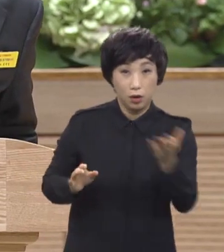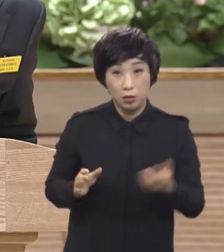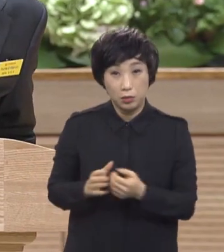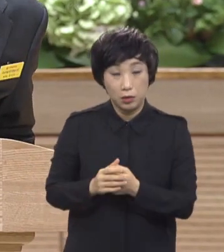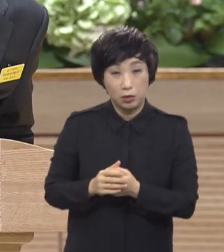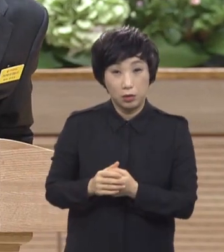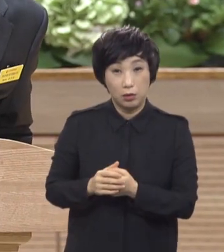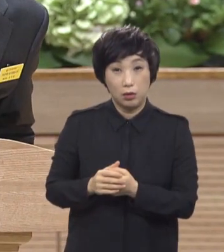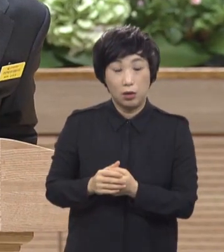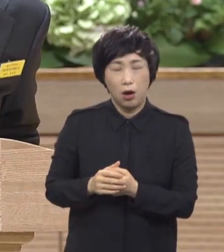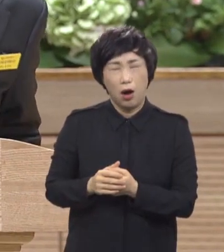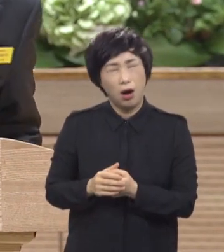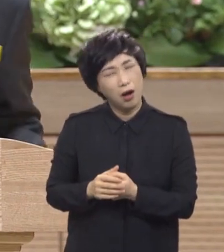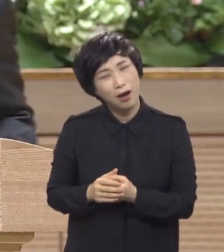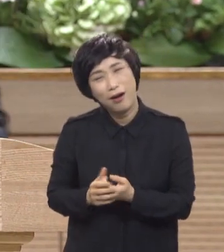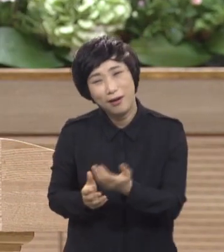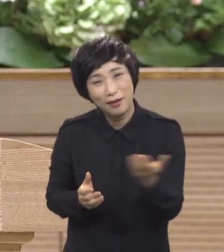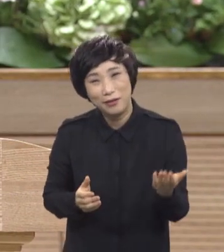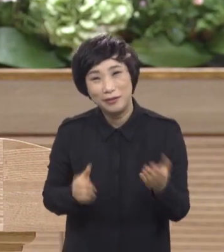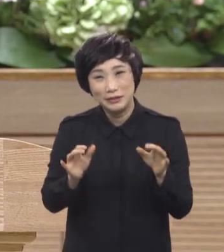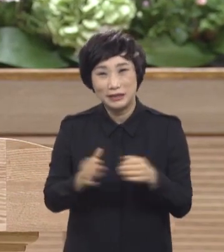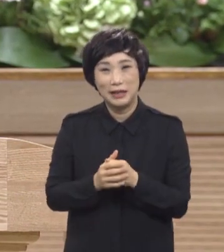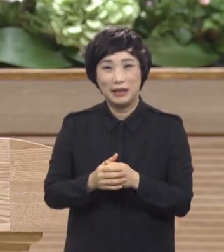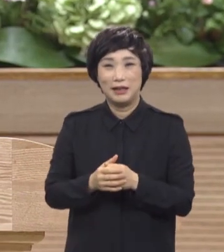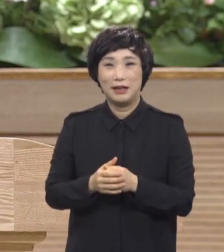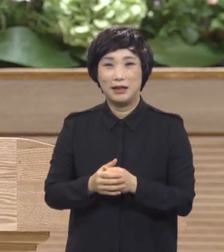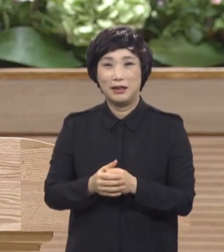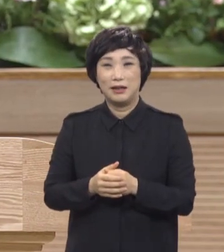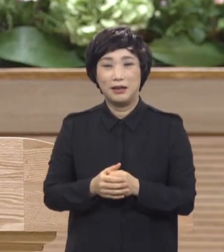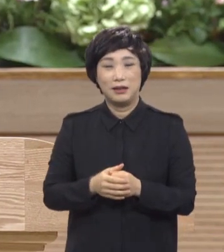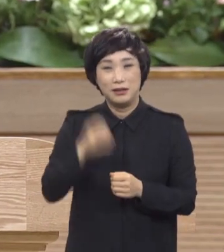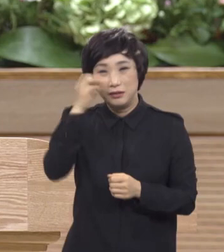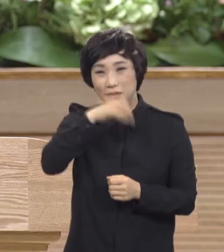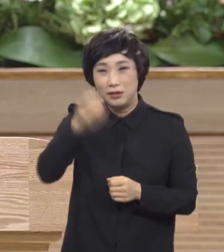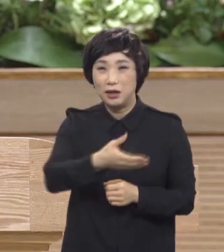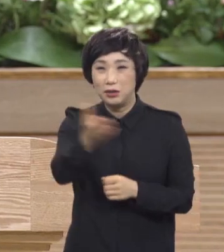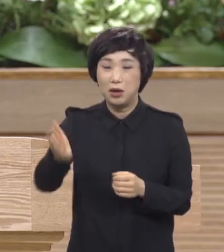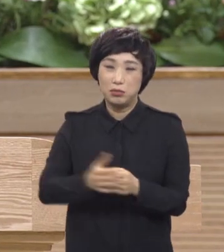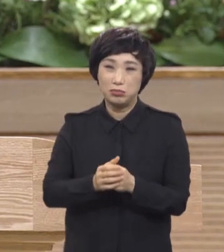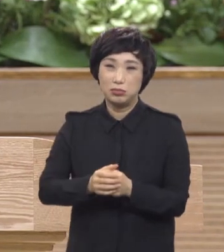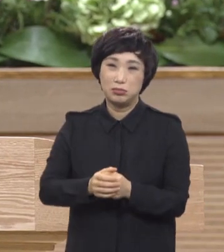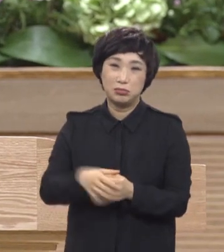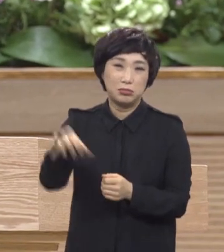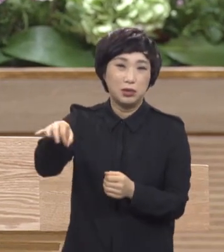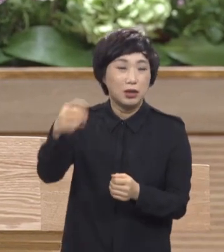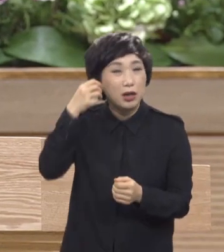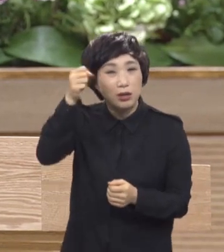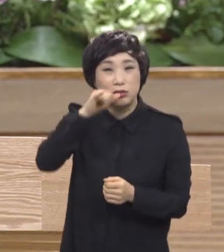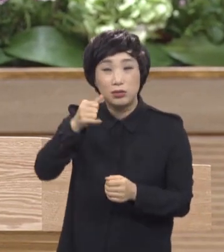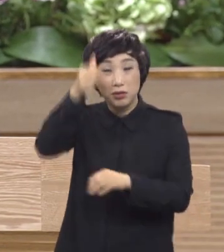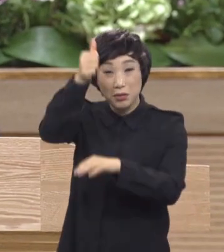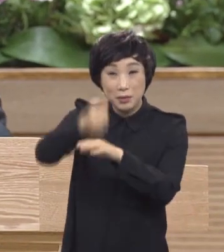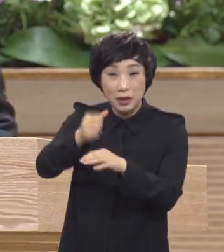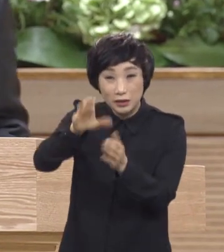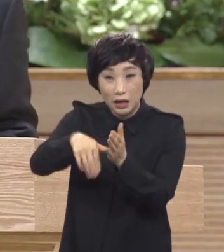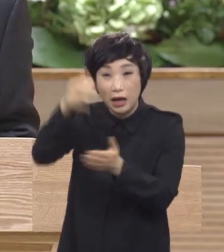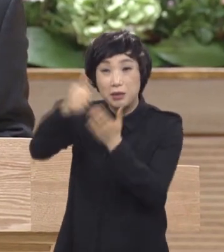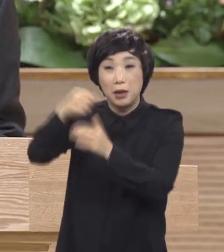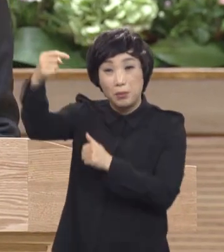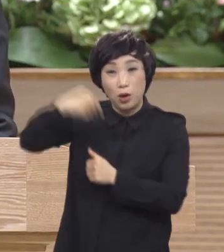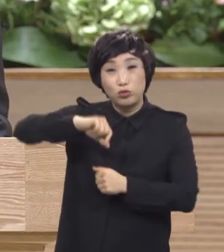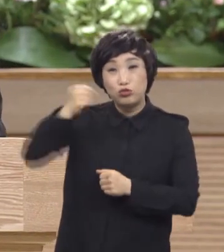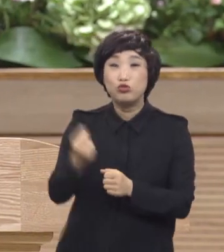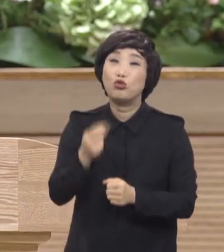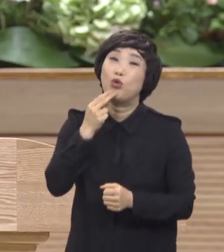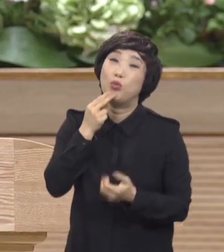아니라고 생각하니까 여러분들이 그냥 무시하고 마지막 때도 하나님의 명령대로 살기 못하는